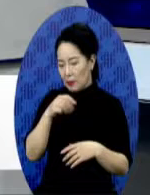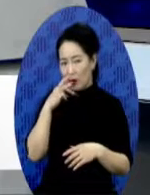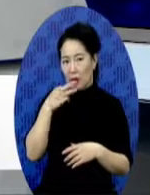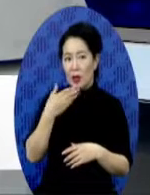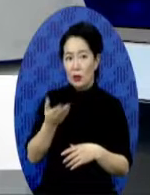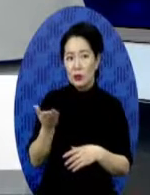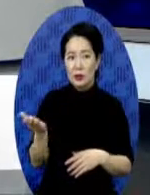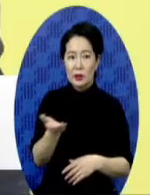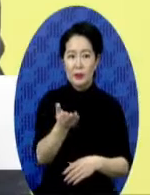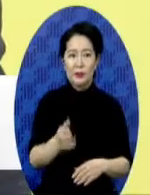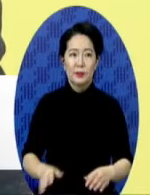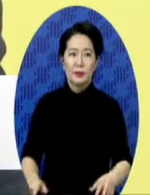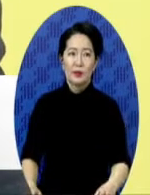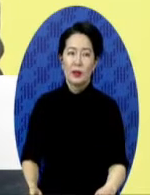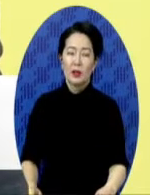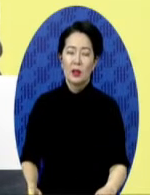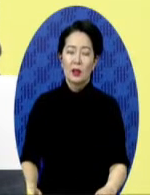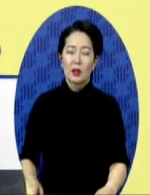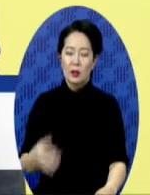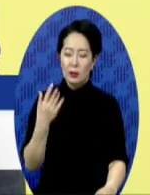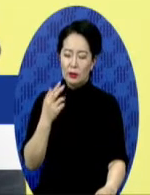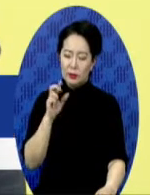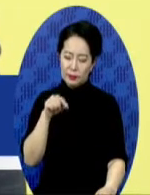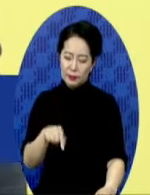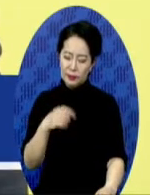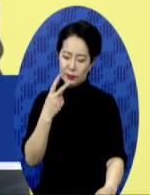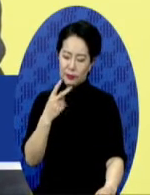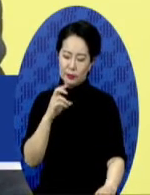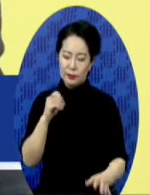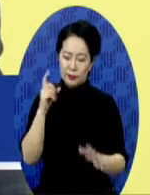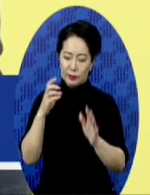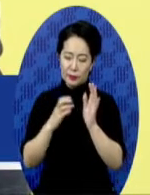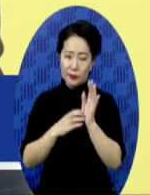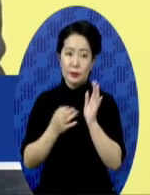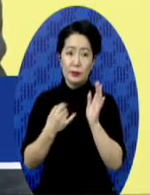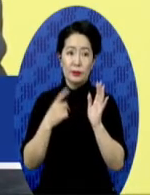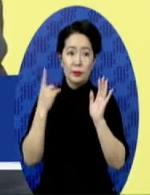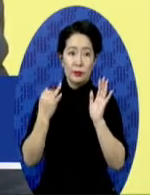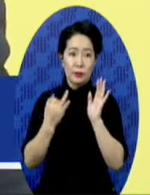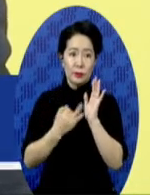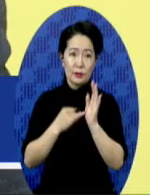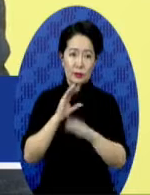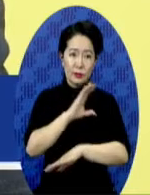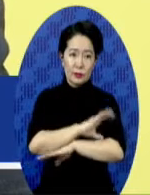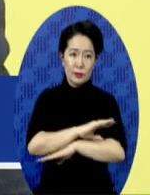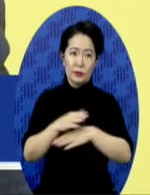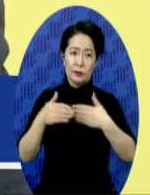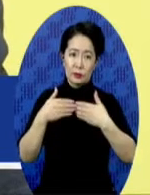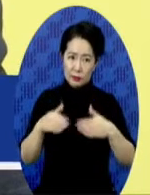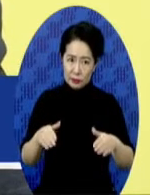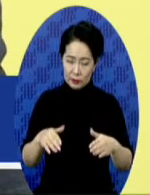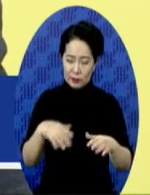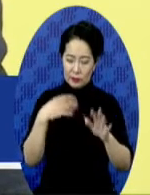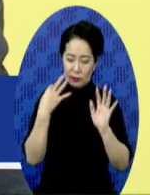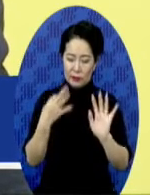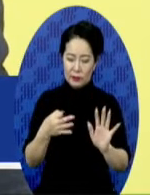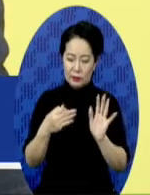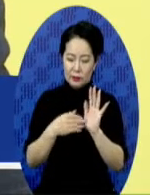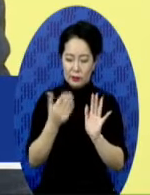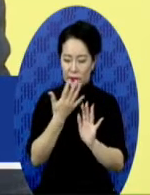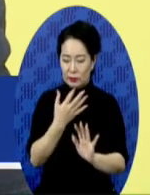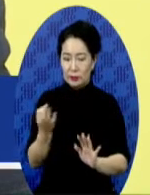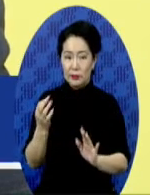үзүүлье. Нийслэлийн хэмжээнд 2019 онд 17 сургууль ашиглалтанд орж 8500 судлаар